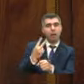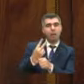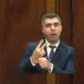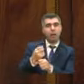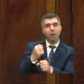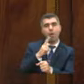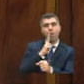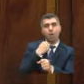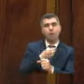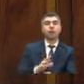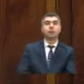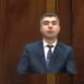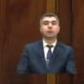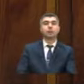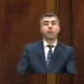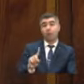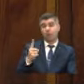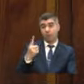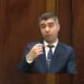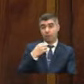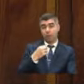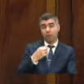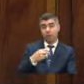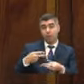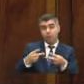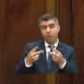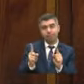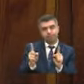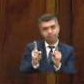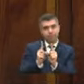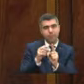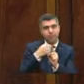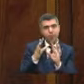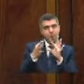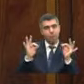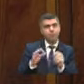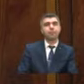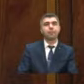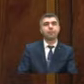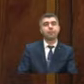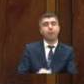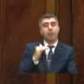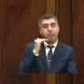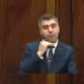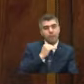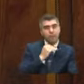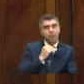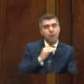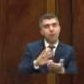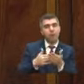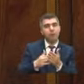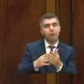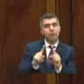وفي هذا الإطار ستعمل الحكومة بالخصوص باختصار على ما يلي: أولا، تسريع وتفعيل إصلاح منظومة